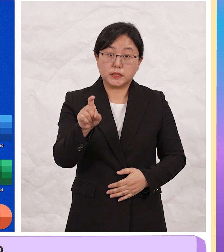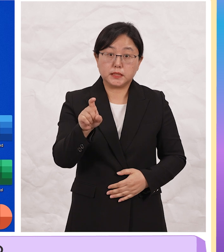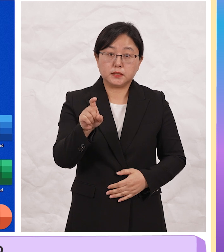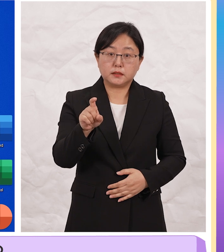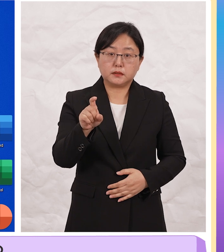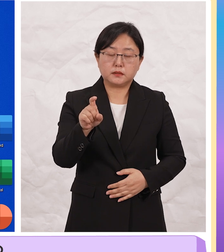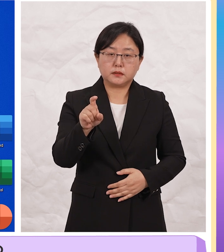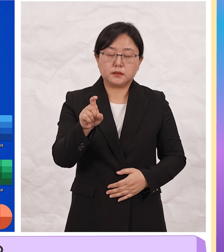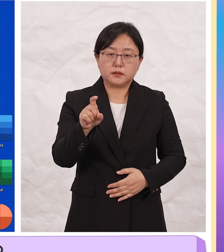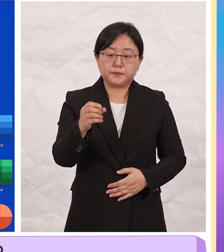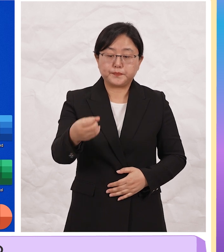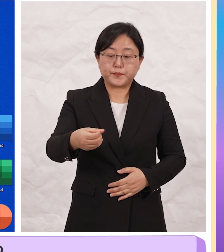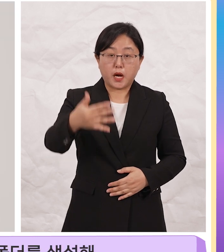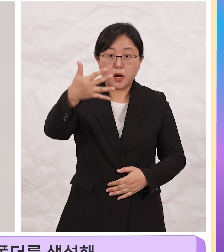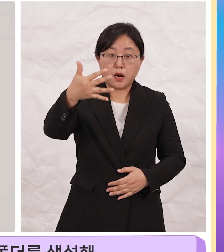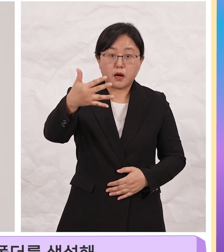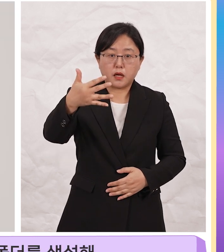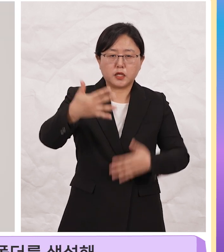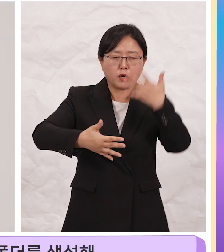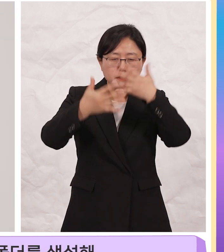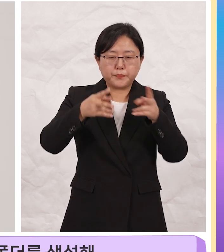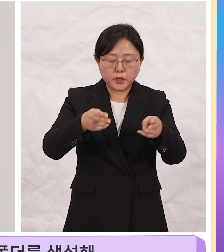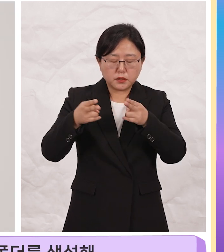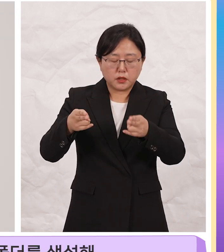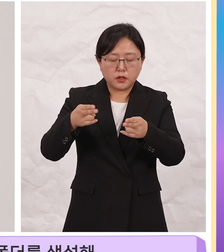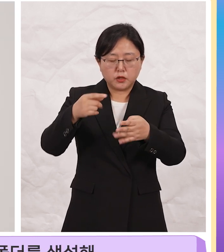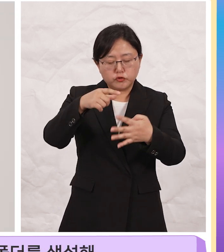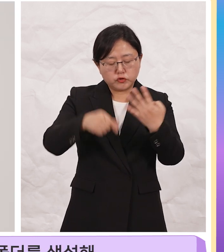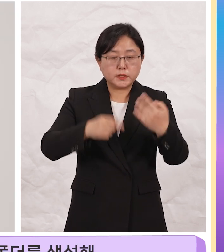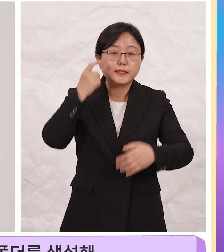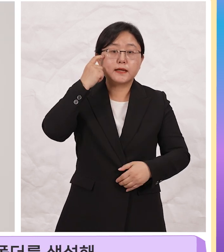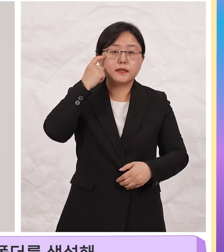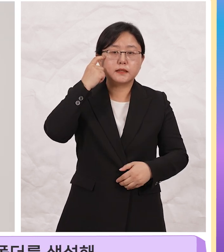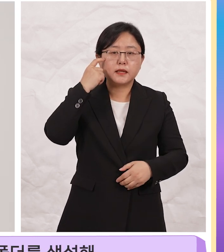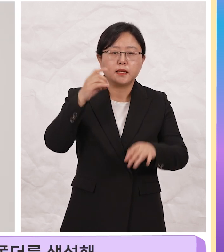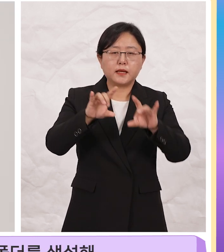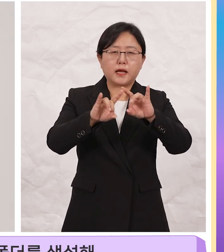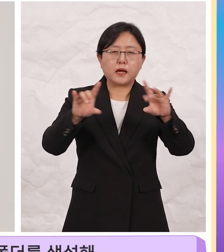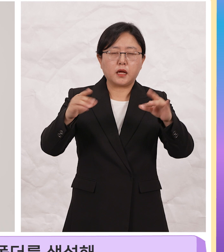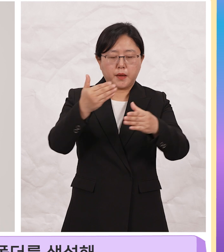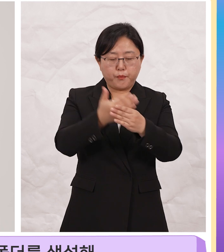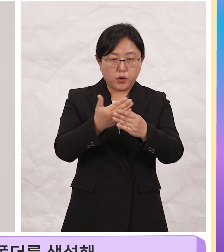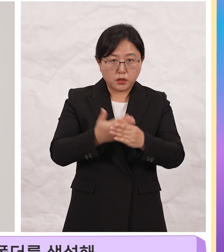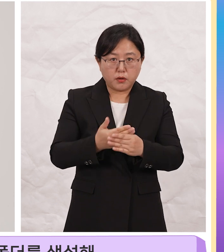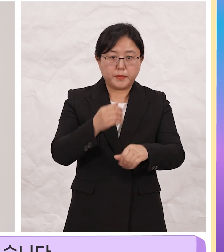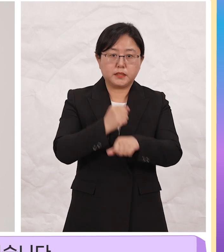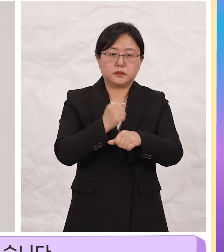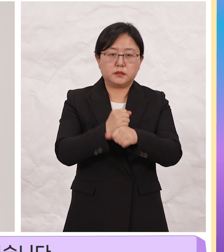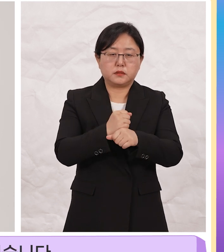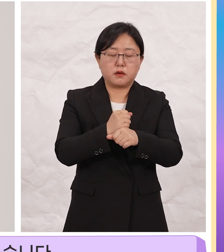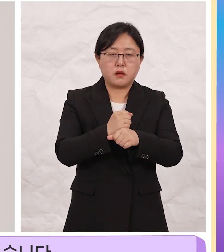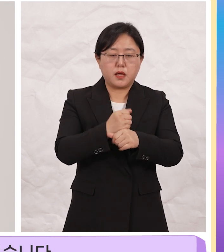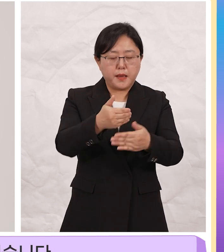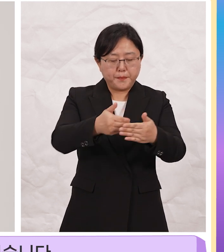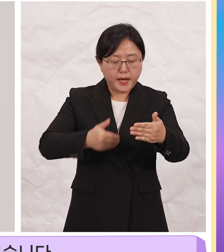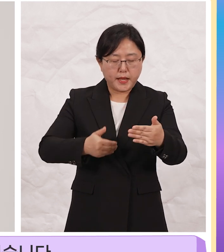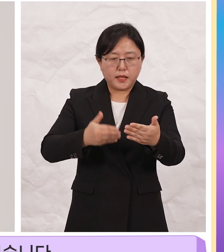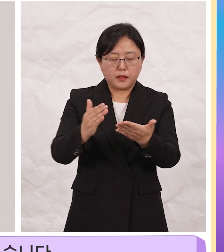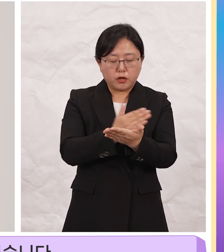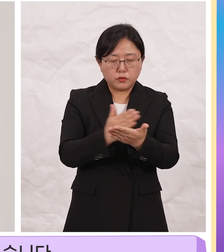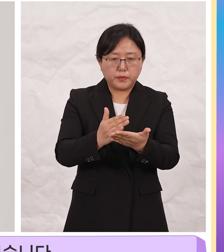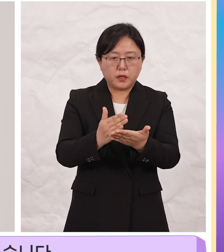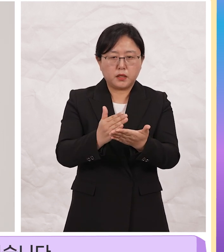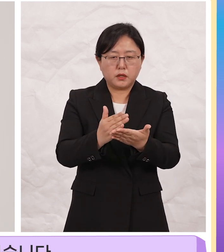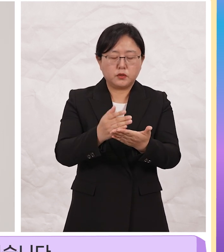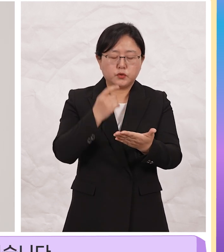더블 클릭해서 들어가고요. 영상 편집의 순서를 생각하면 각각의 폴더를 생성해 파일들을